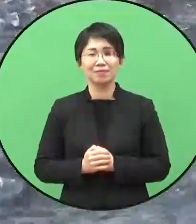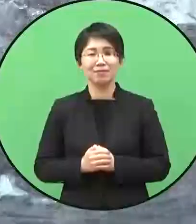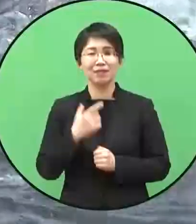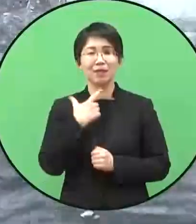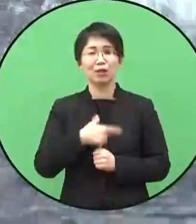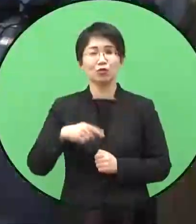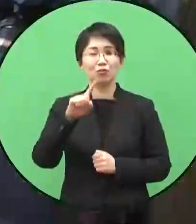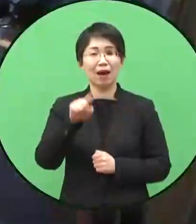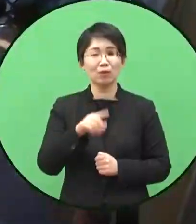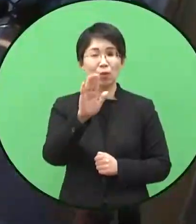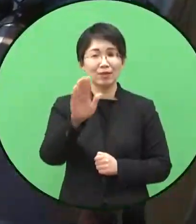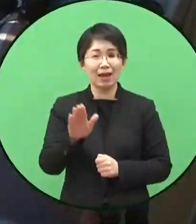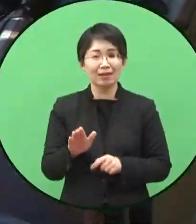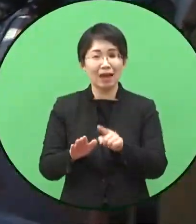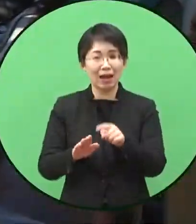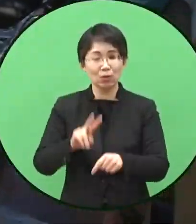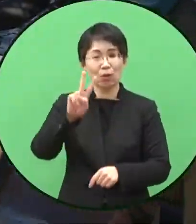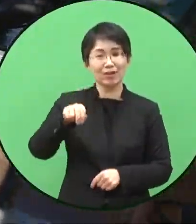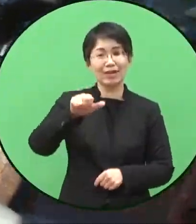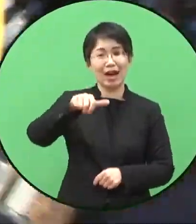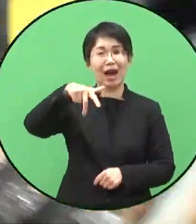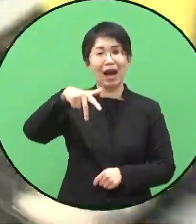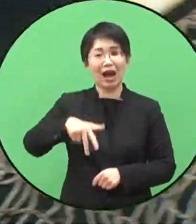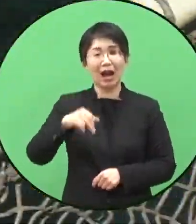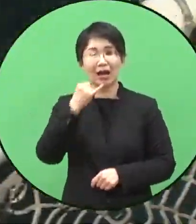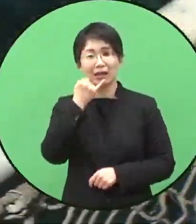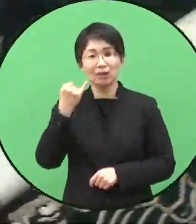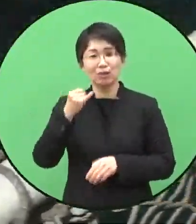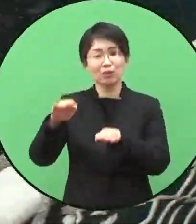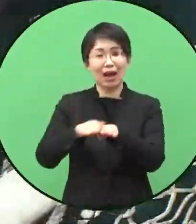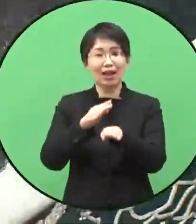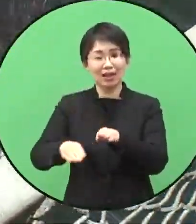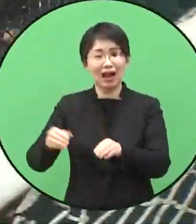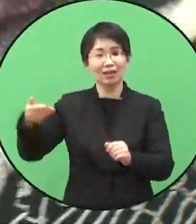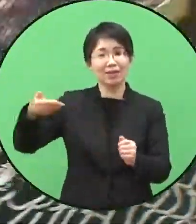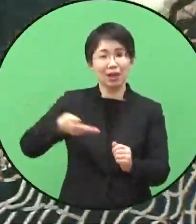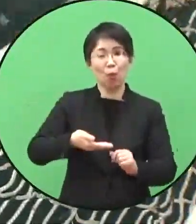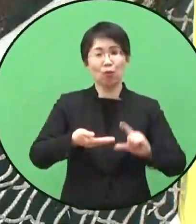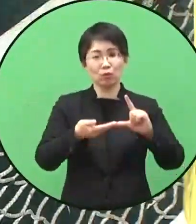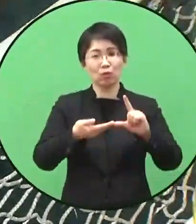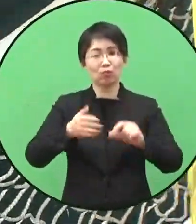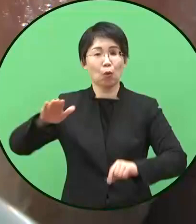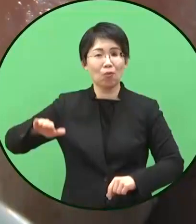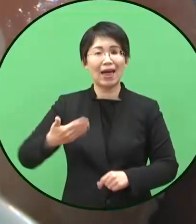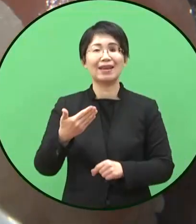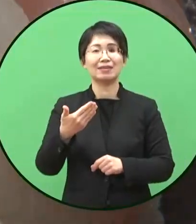熊野灘に面したリアス海岸で養殖されているマダイ。